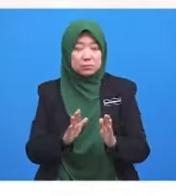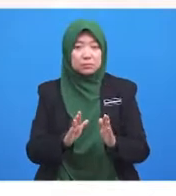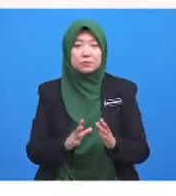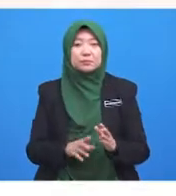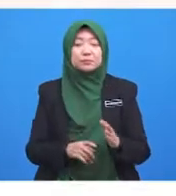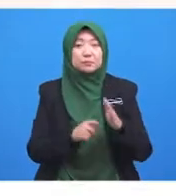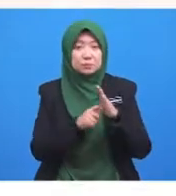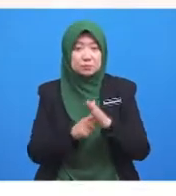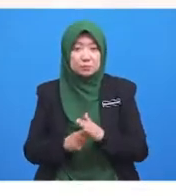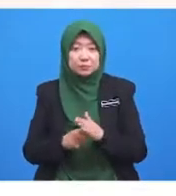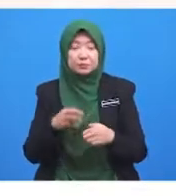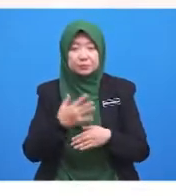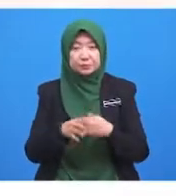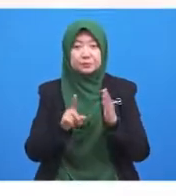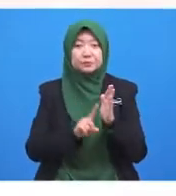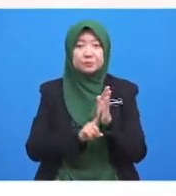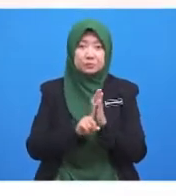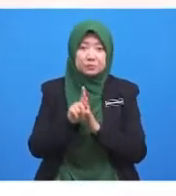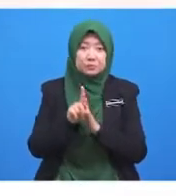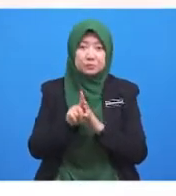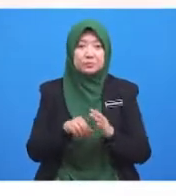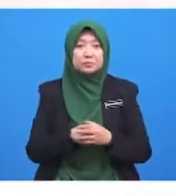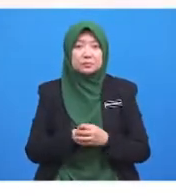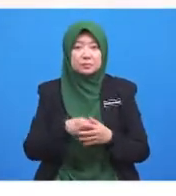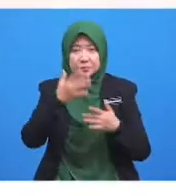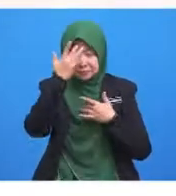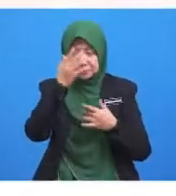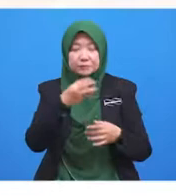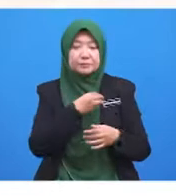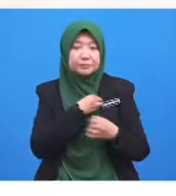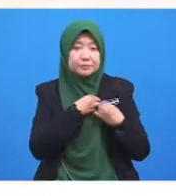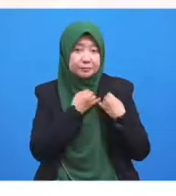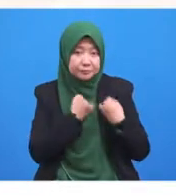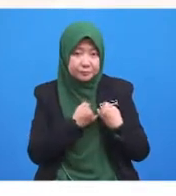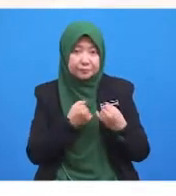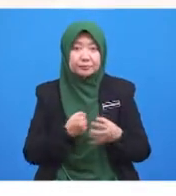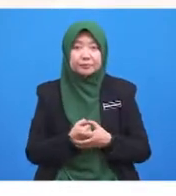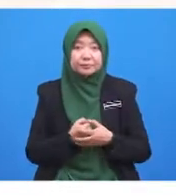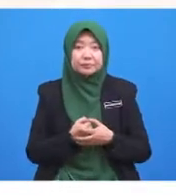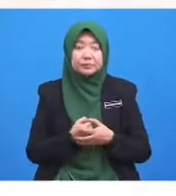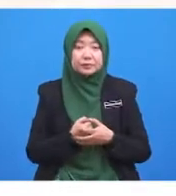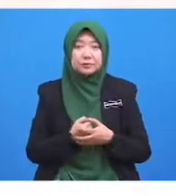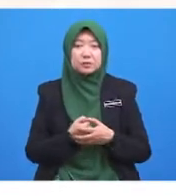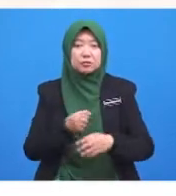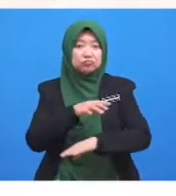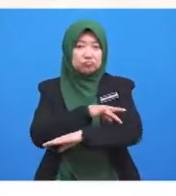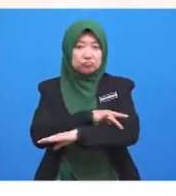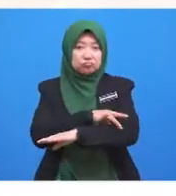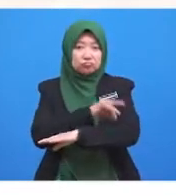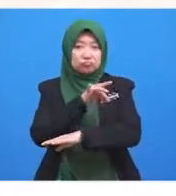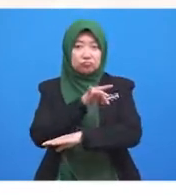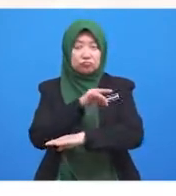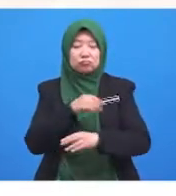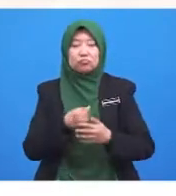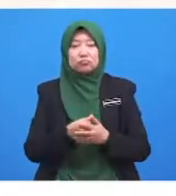darah tinggi, seseorang yang menghidapi penyakit jantung, seseorang yang mempunyai kulit